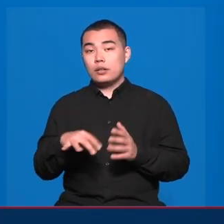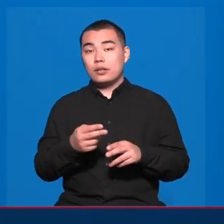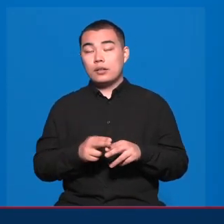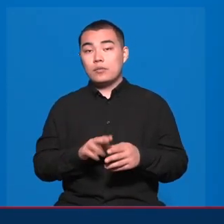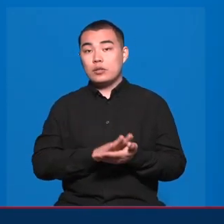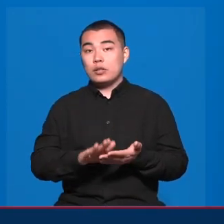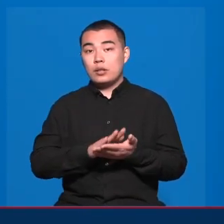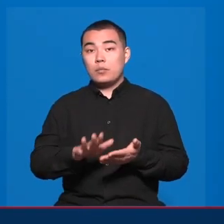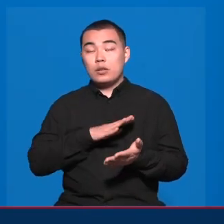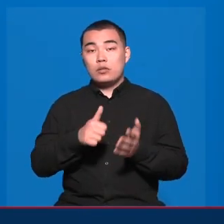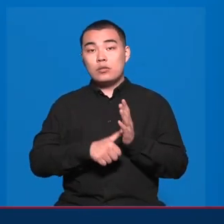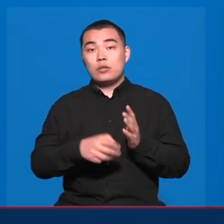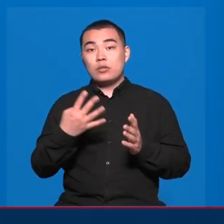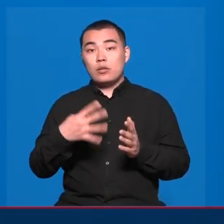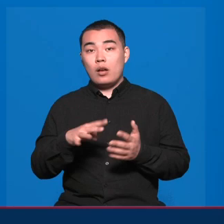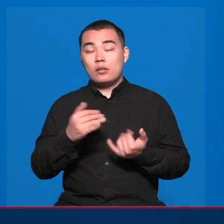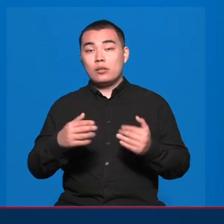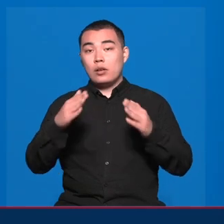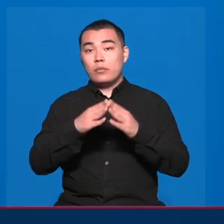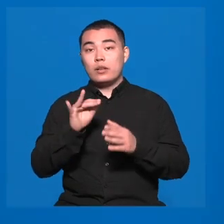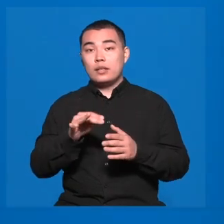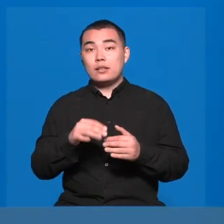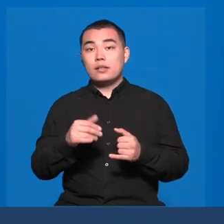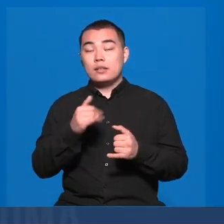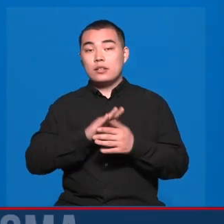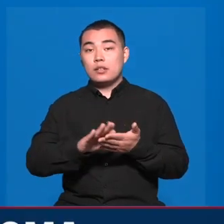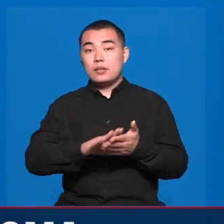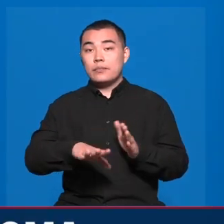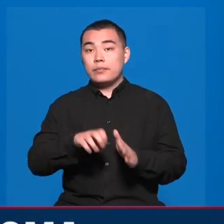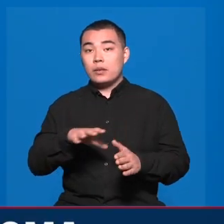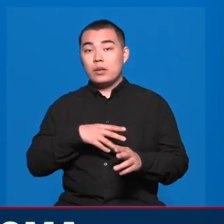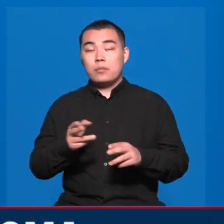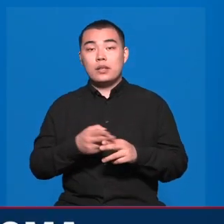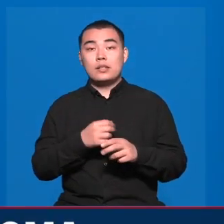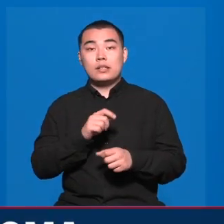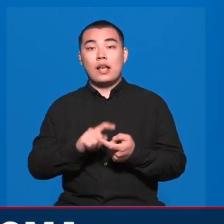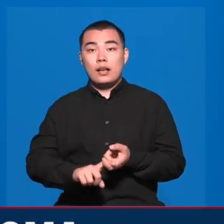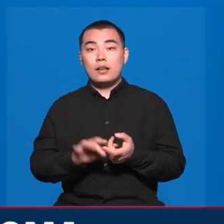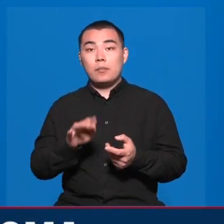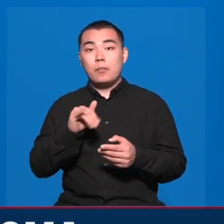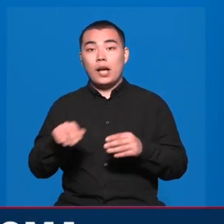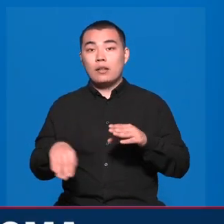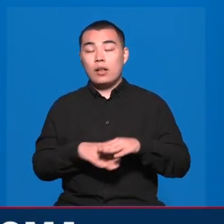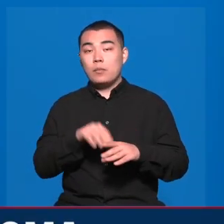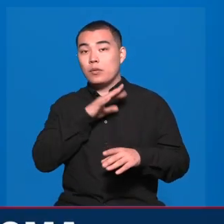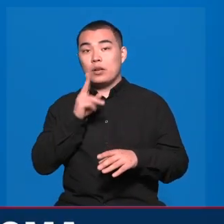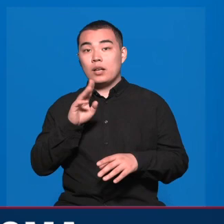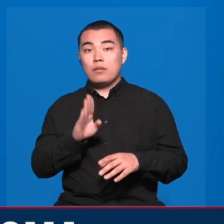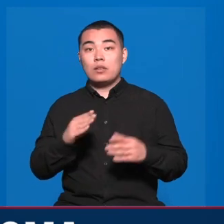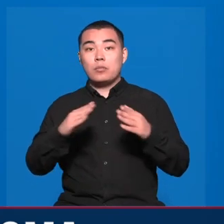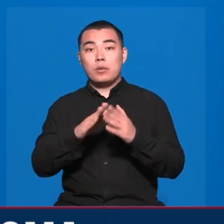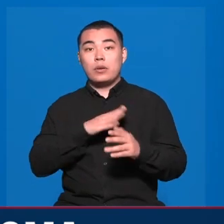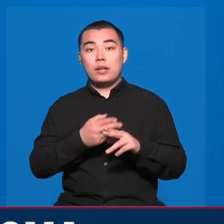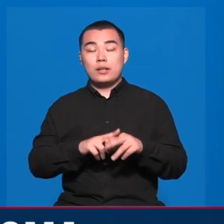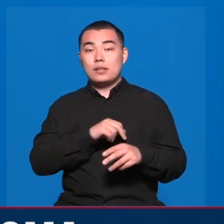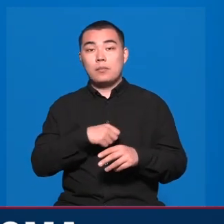Дезинфекция проведена в 642 дворах жилых домов, а также септиках. Ведутся работы по обеззараживанию и в подвалах многоквартирных домов. Взяты пробы